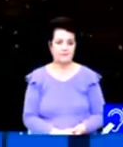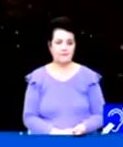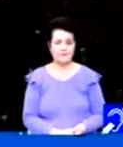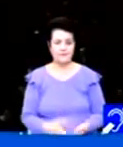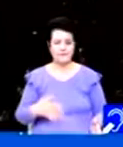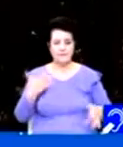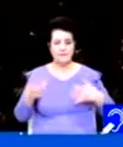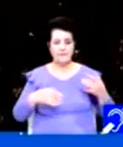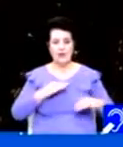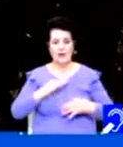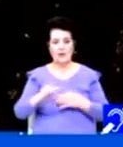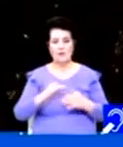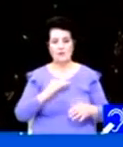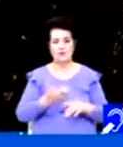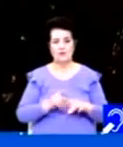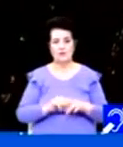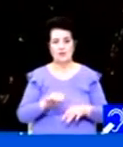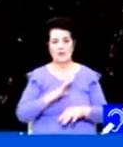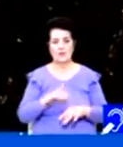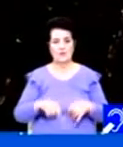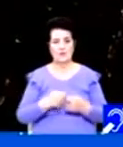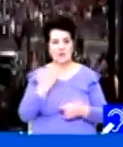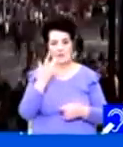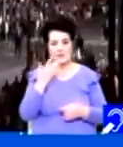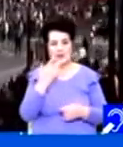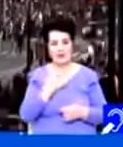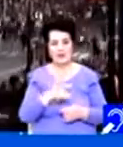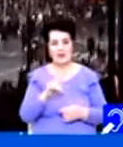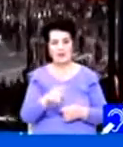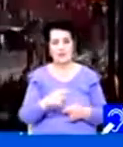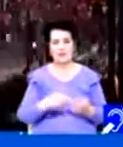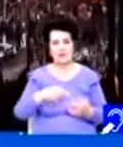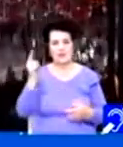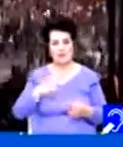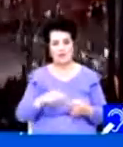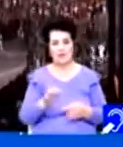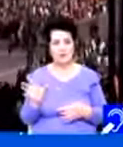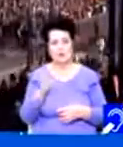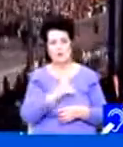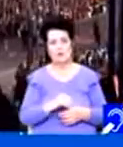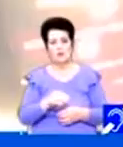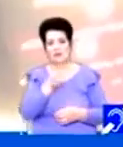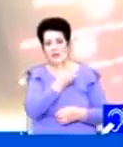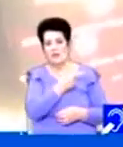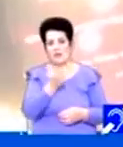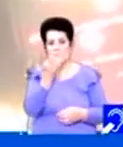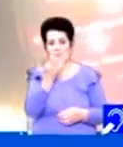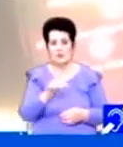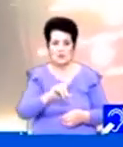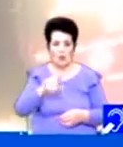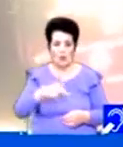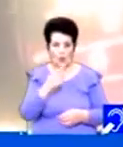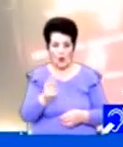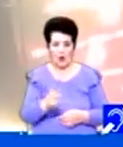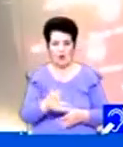Un concert cu Jennifer Lopez a fost întrerupt la New York din cauza unei pene de curent care a afectat tot orașul. Timp de 5 ore, zone întregi din Manhattan